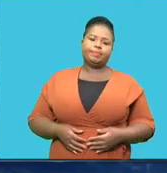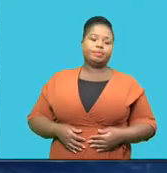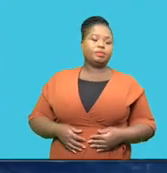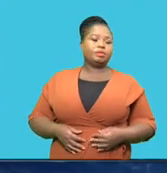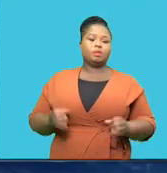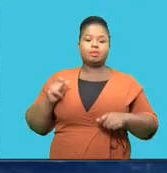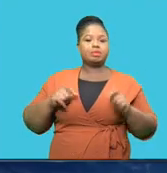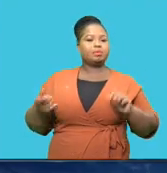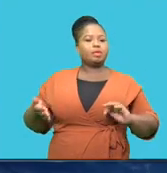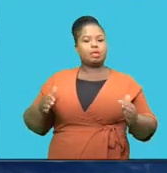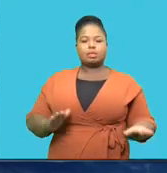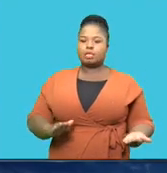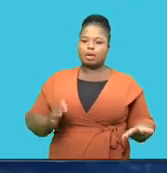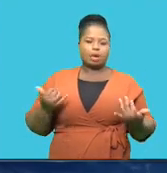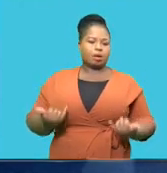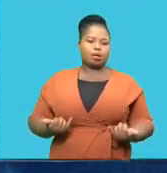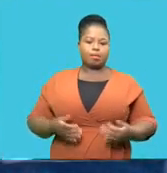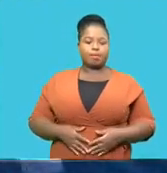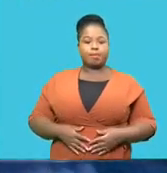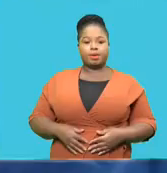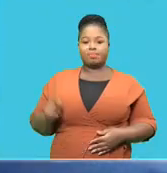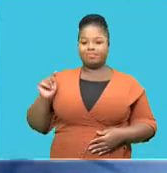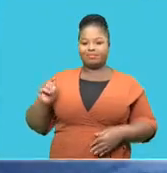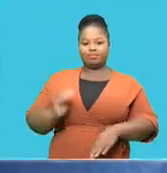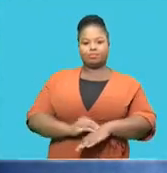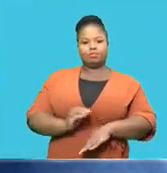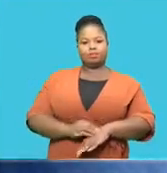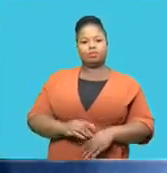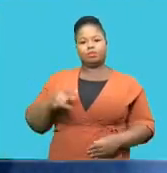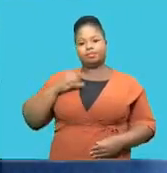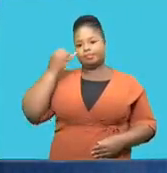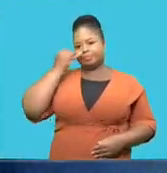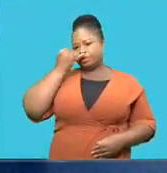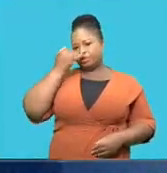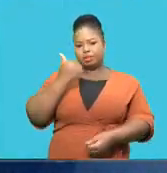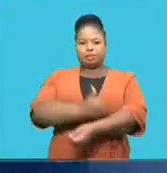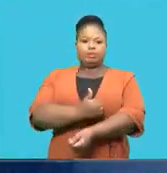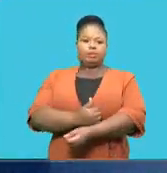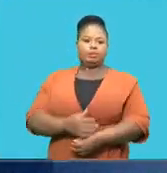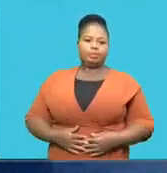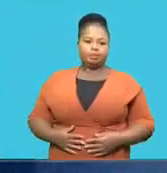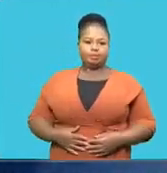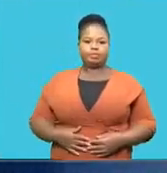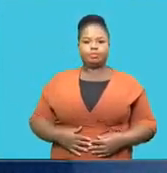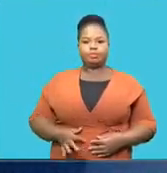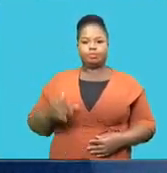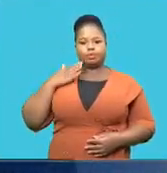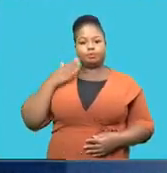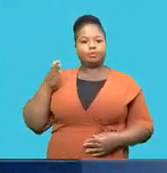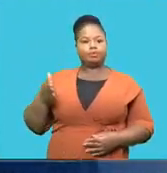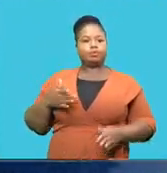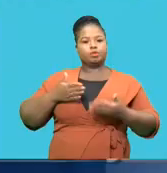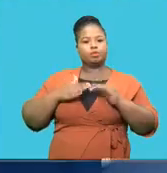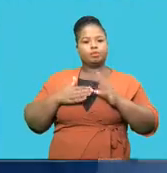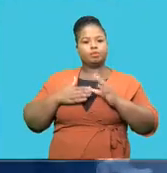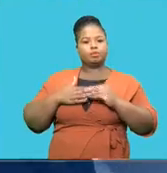wonke umhlaba izwe liyaphela yile ndaba yama drugs. Tsweletsong ya mohwanto ona baahi ba ne